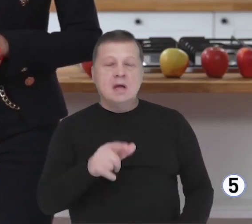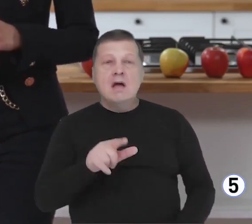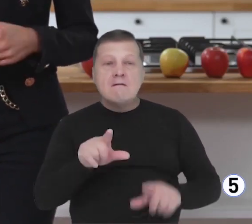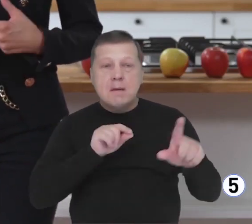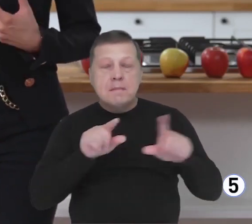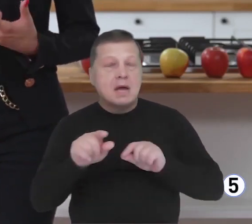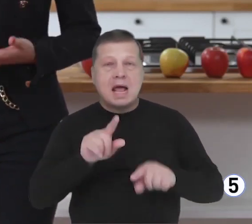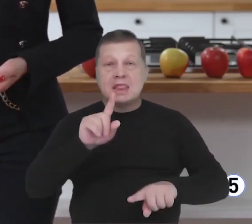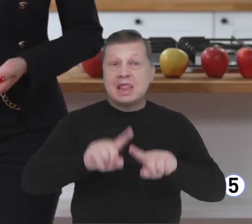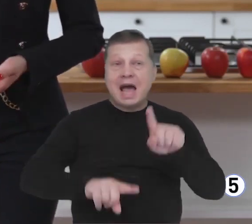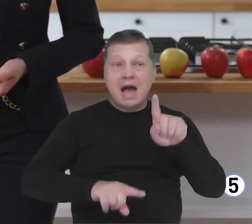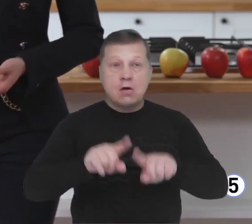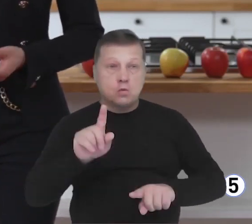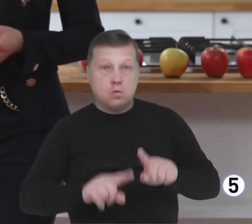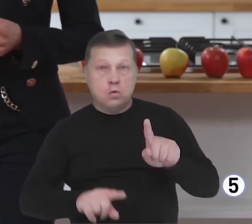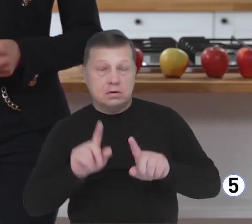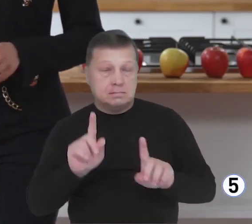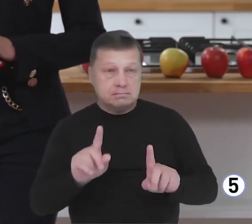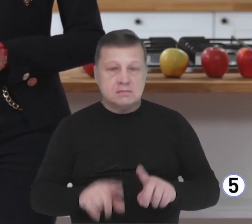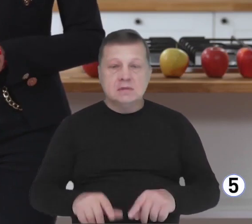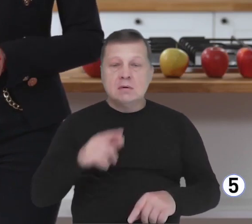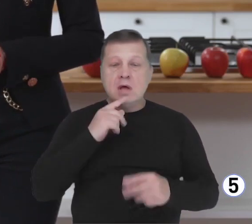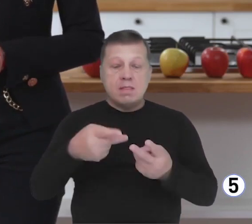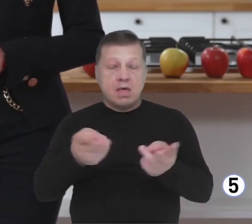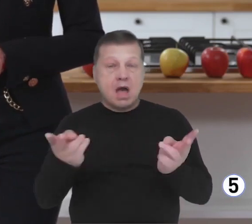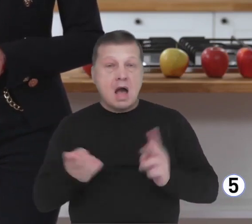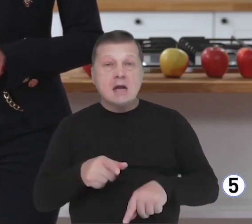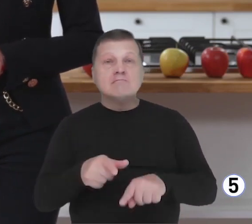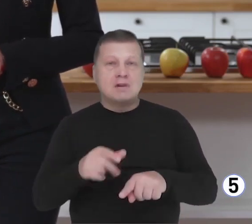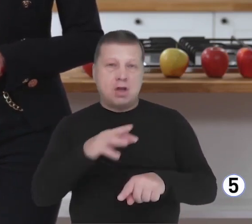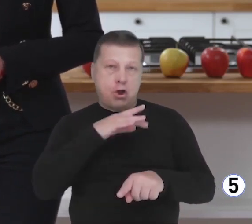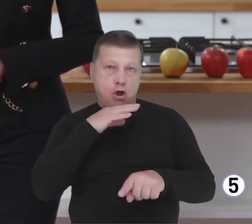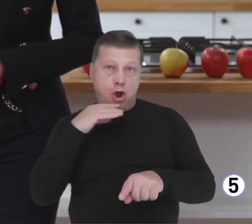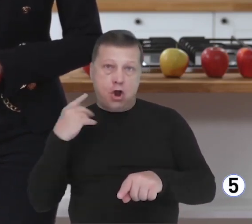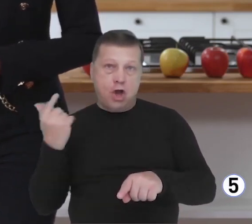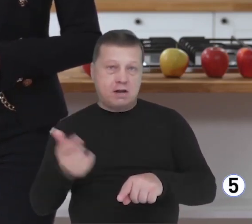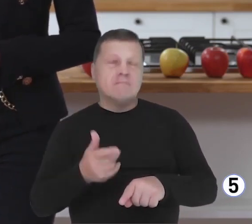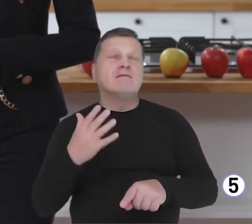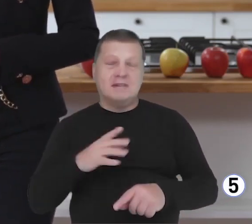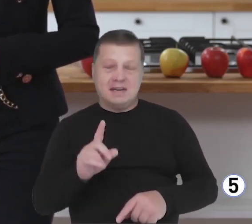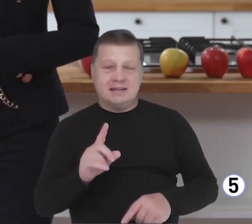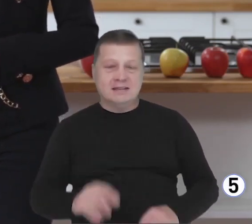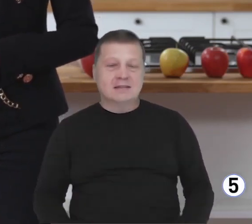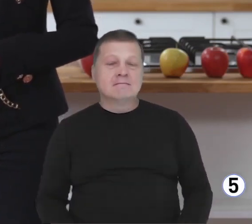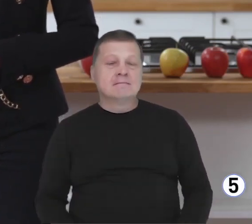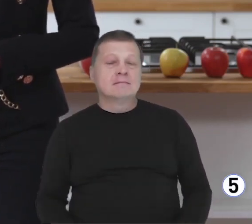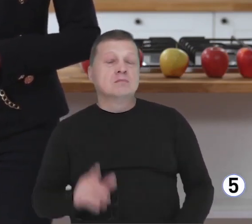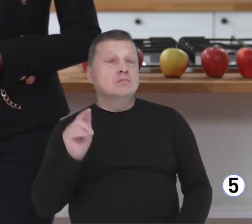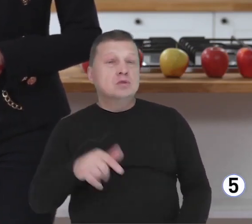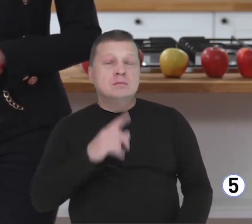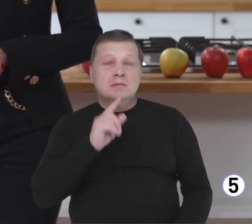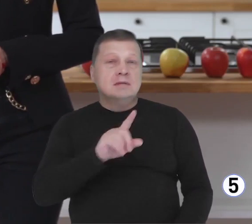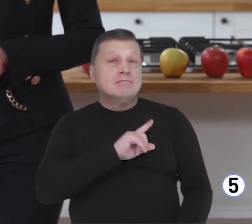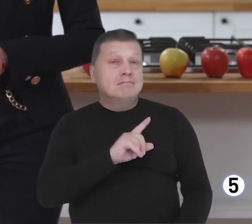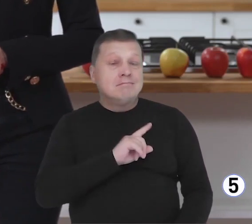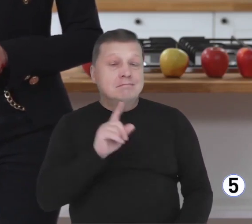te, które są najbardziej naturalne i zawsze dbajmy o to, żeby nasze talerze były kolorowe. Oczywiście w tym wypadku